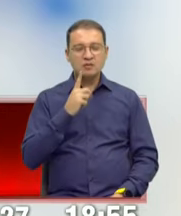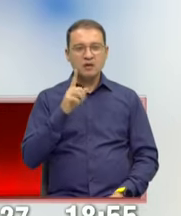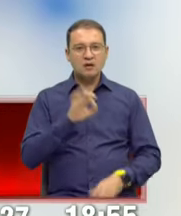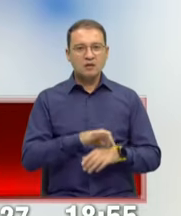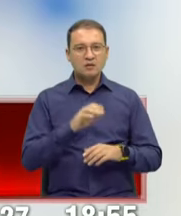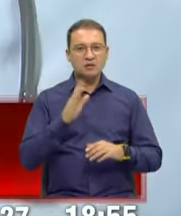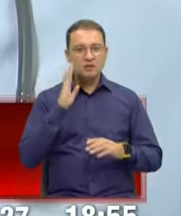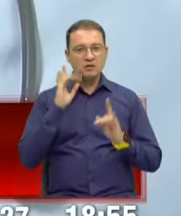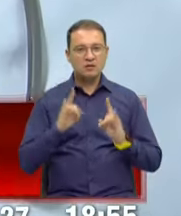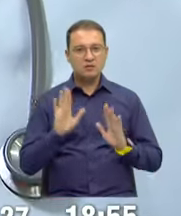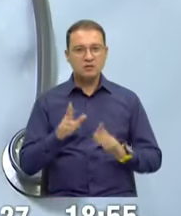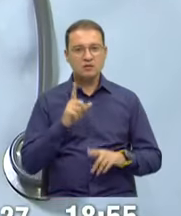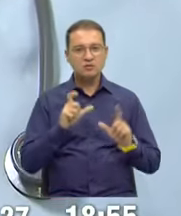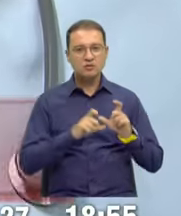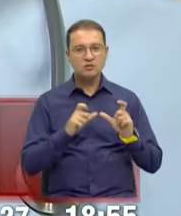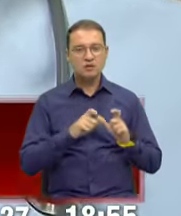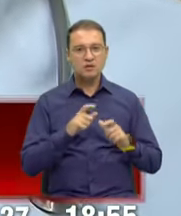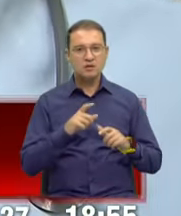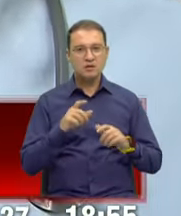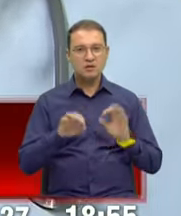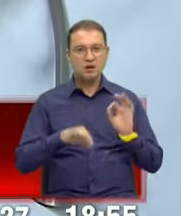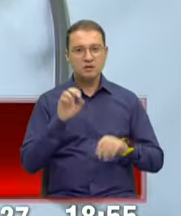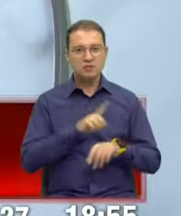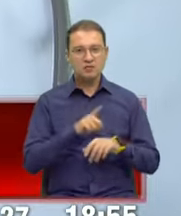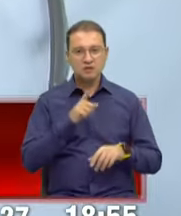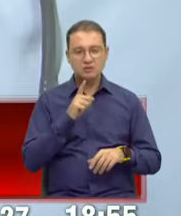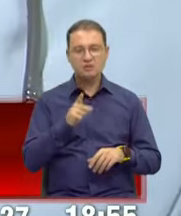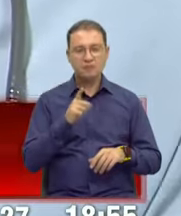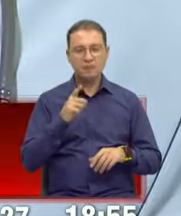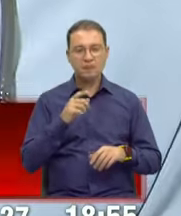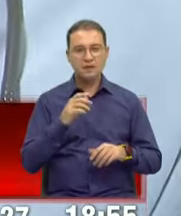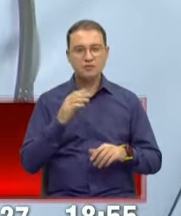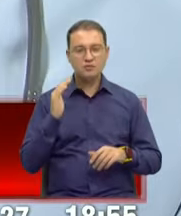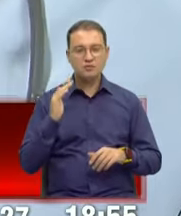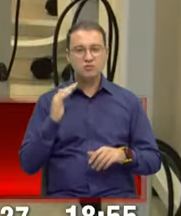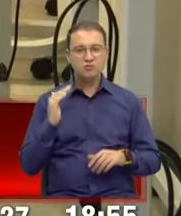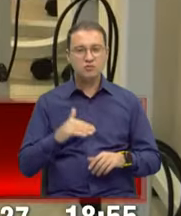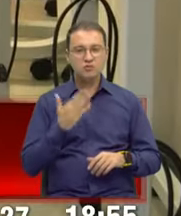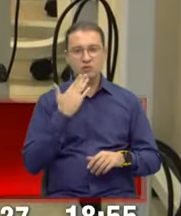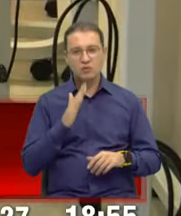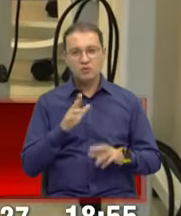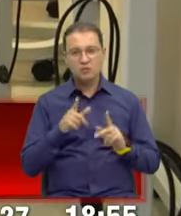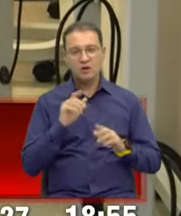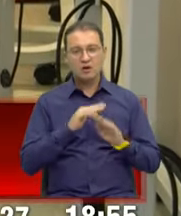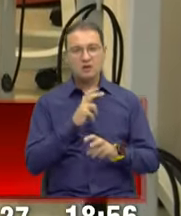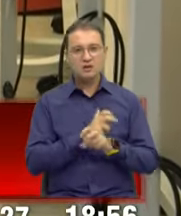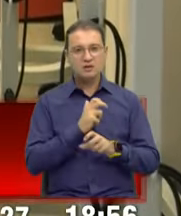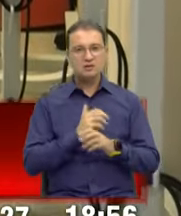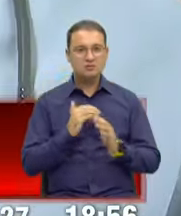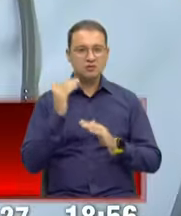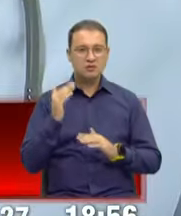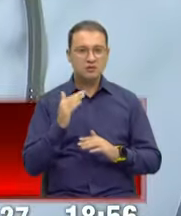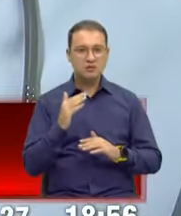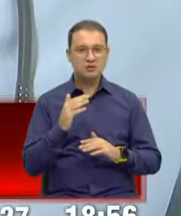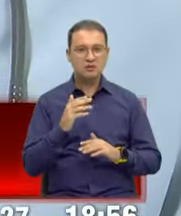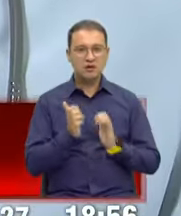anda yatağa düştü. Sude'nin rehabilitasyon potansiyeli düşükle yok arasıydı. Zaten hayat riskler üst düzeyde.